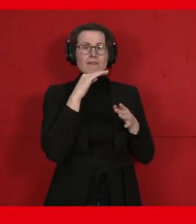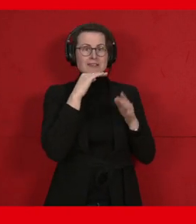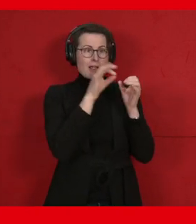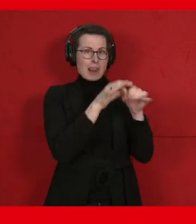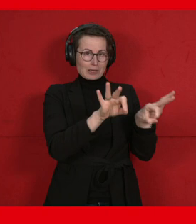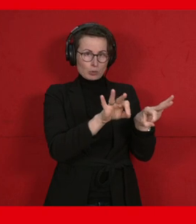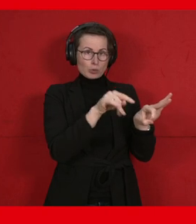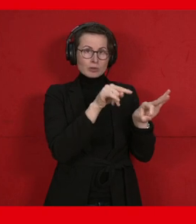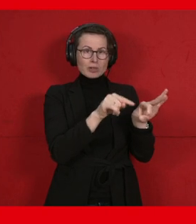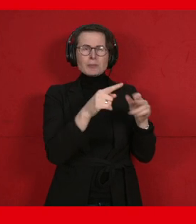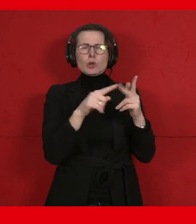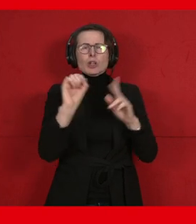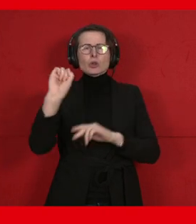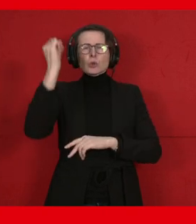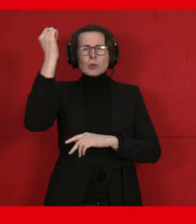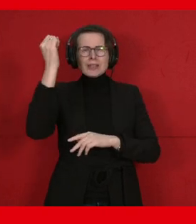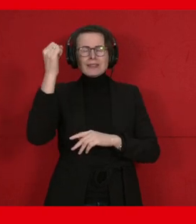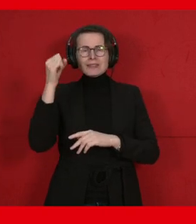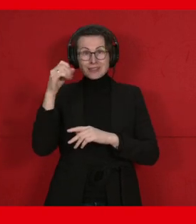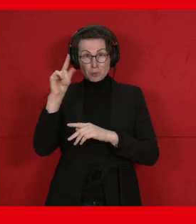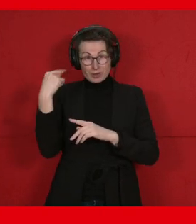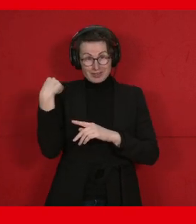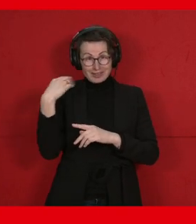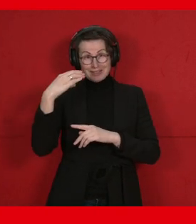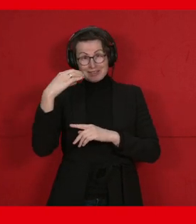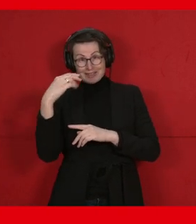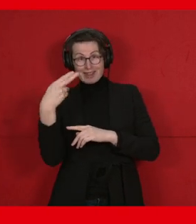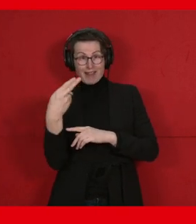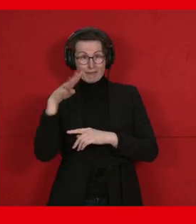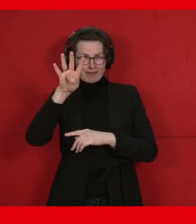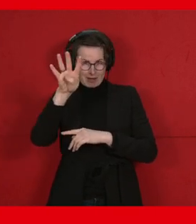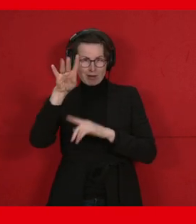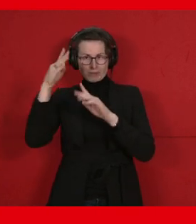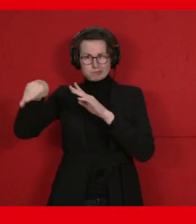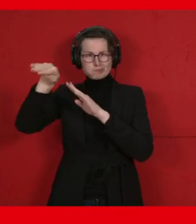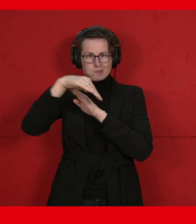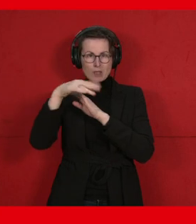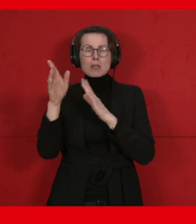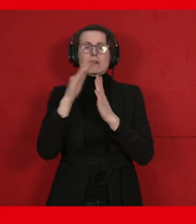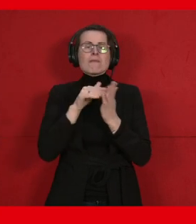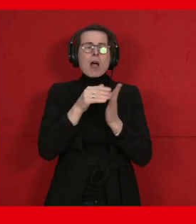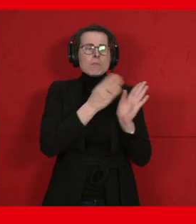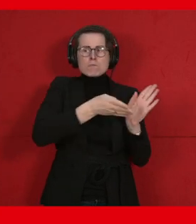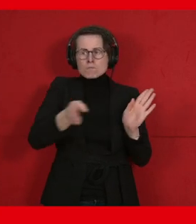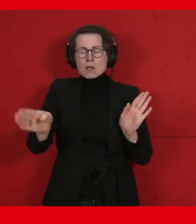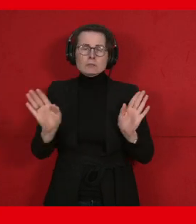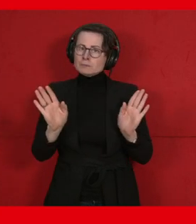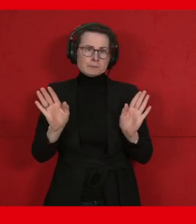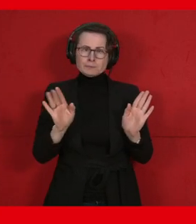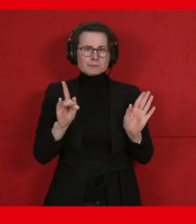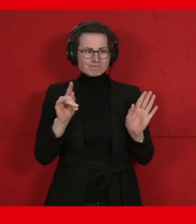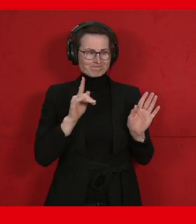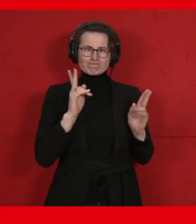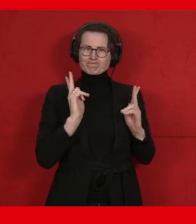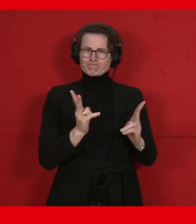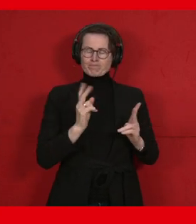den türkisfarbenen, das ist die Methanpyrolyse. Ah, das ist das, was Sie uns also, gerade schmackhaft machen wollen. Ich will nicht an die Farbenlehre gehen, sondern wirklich, was ist